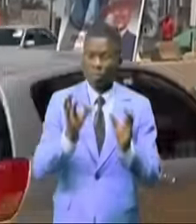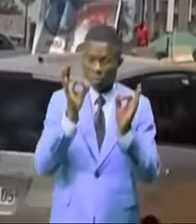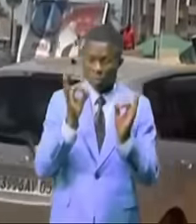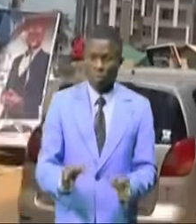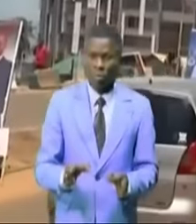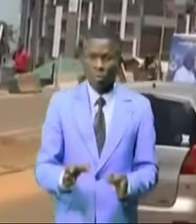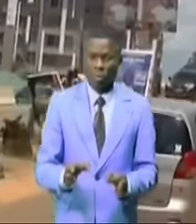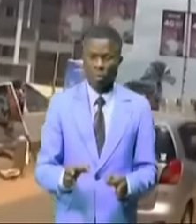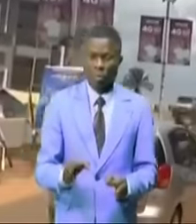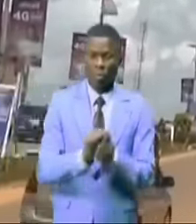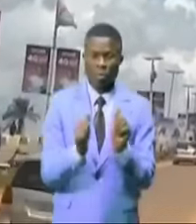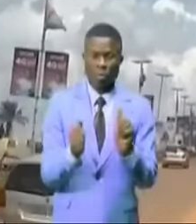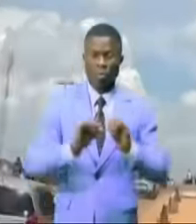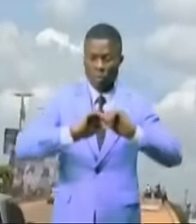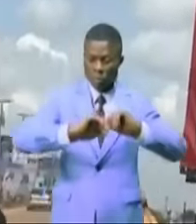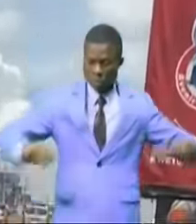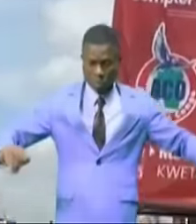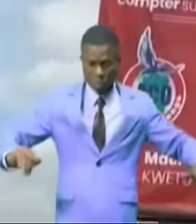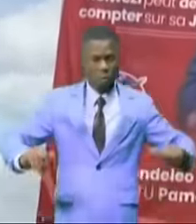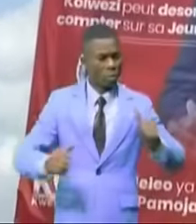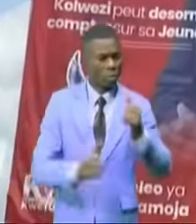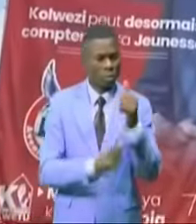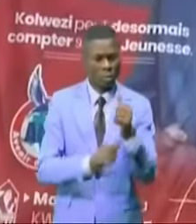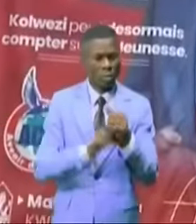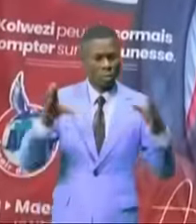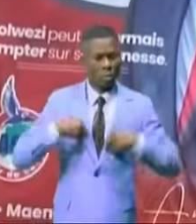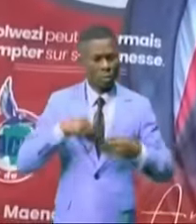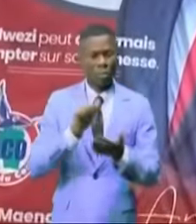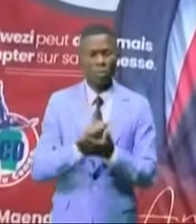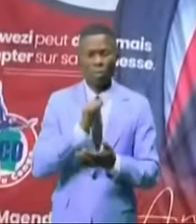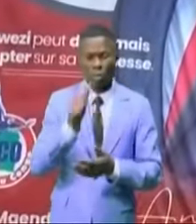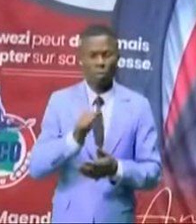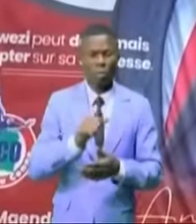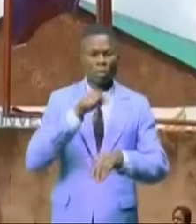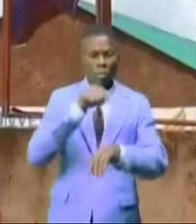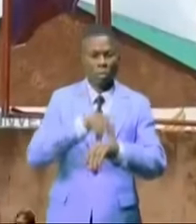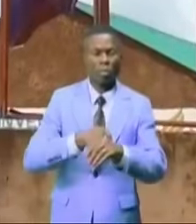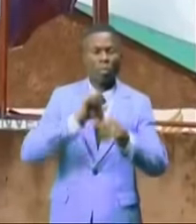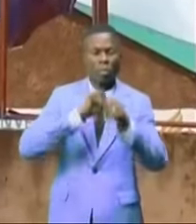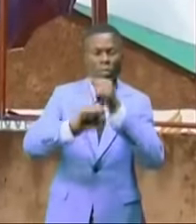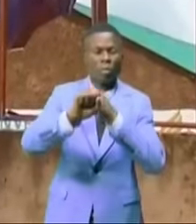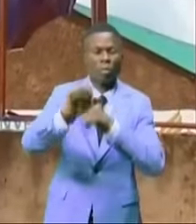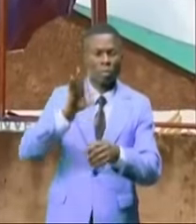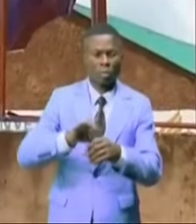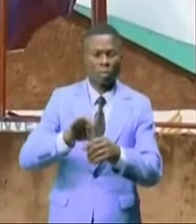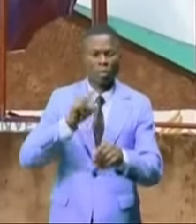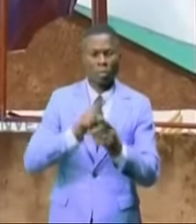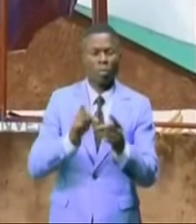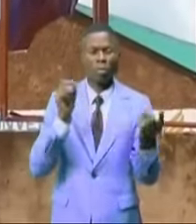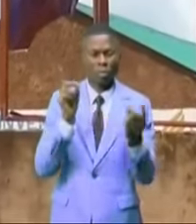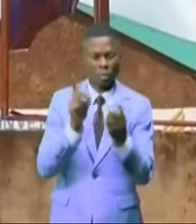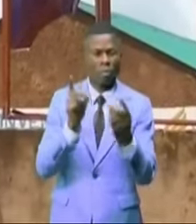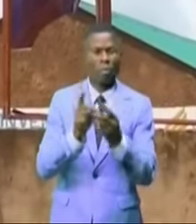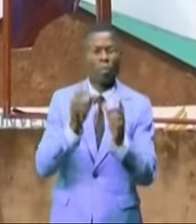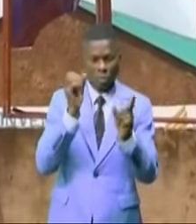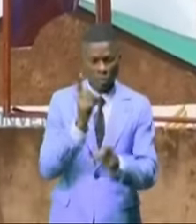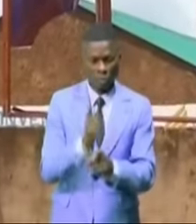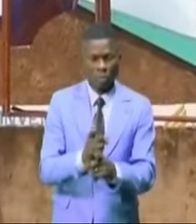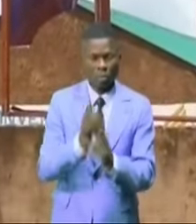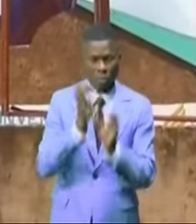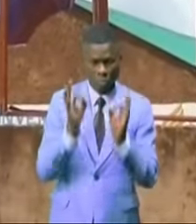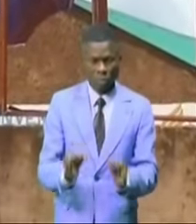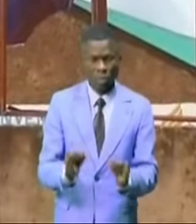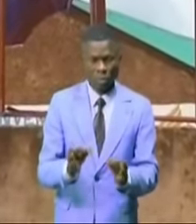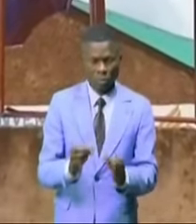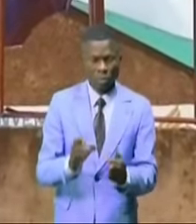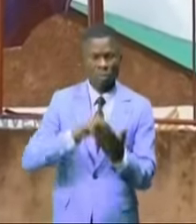sauf ceux séparatistes, divisionnistes et haineux. La campagne électorale est un moment de confrontation, certes, mais des idées et